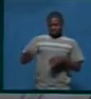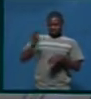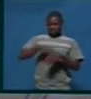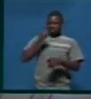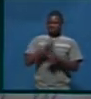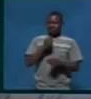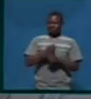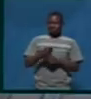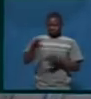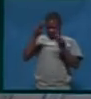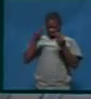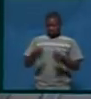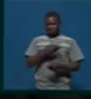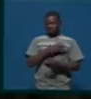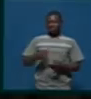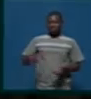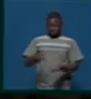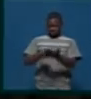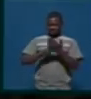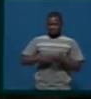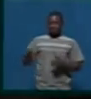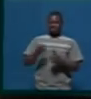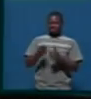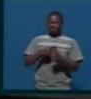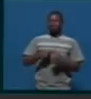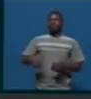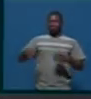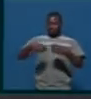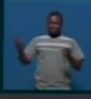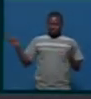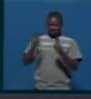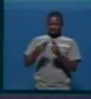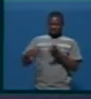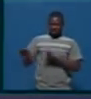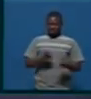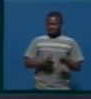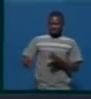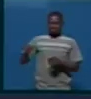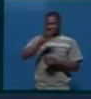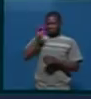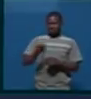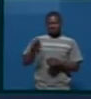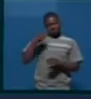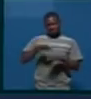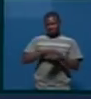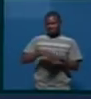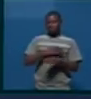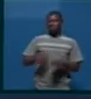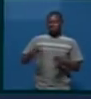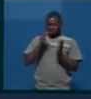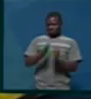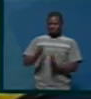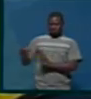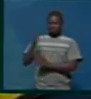et recommandations de la première session, de faire le point sur la préparation des pôles de croissance, d'examiner